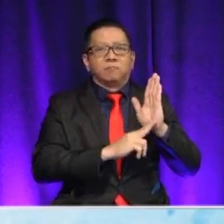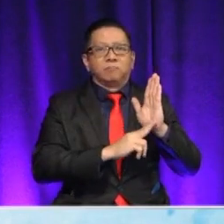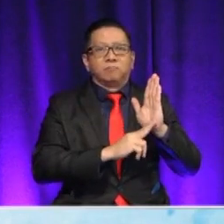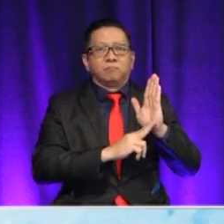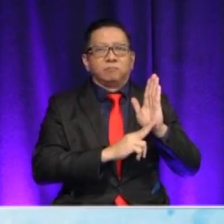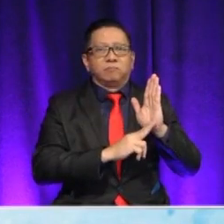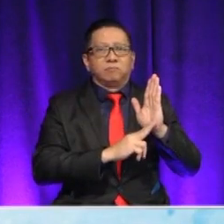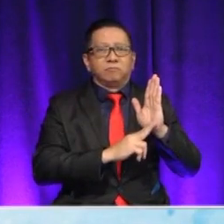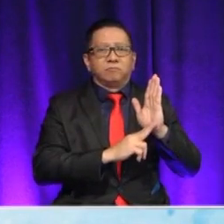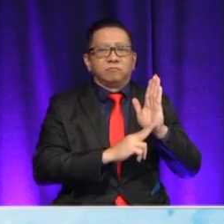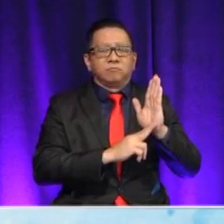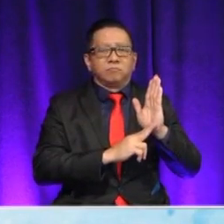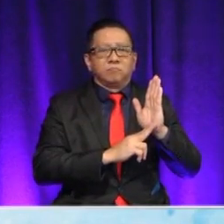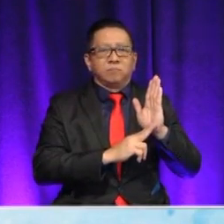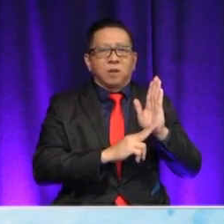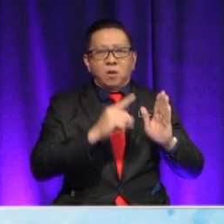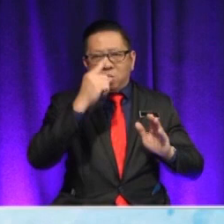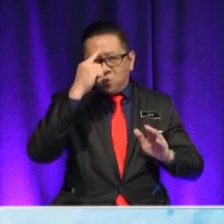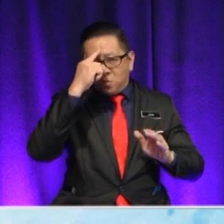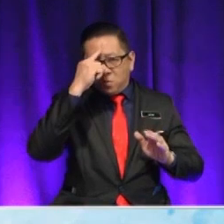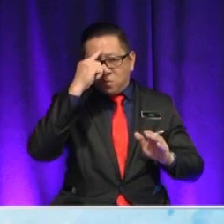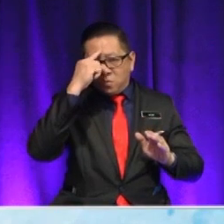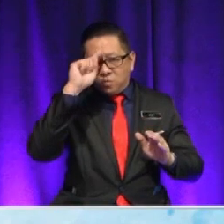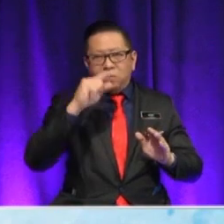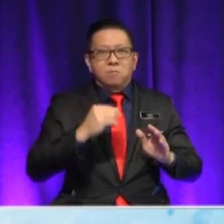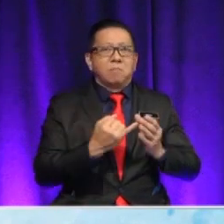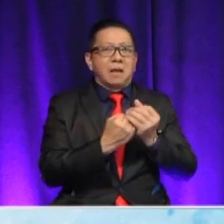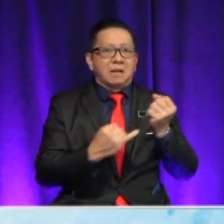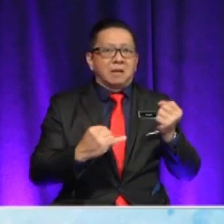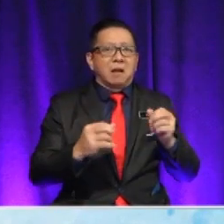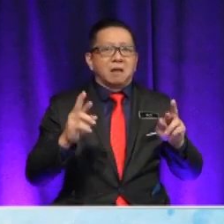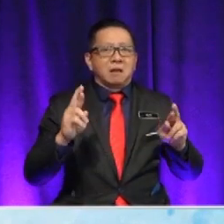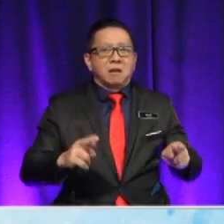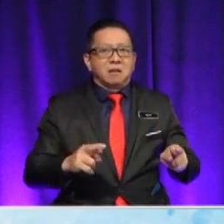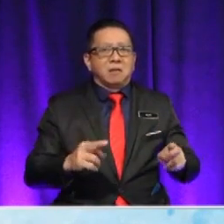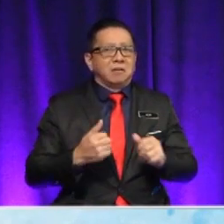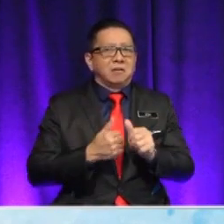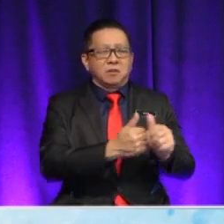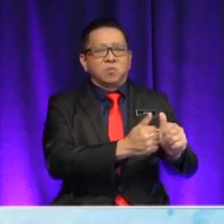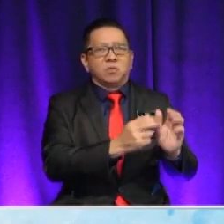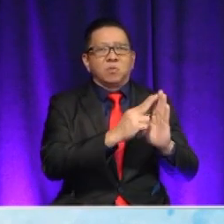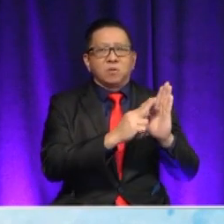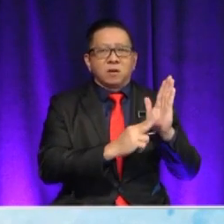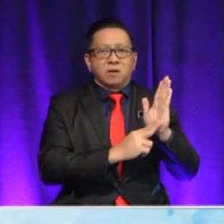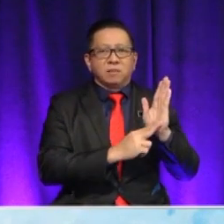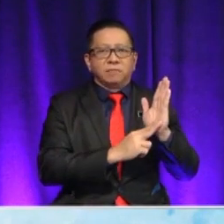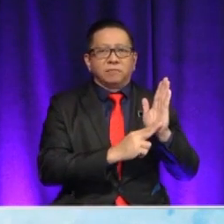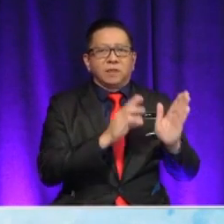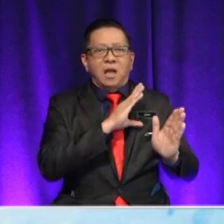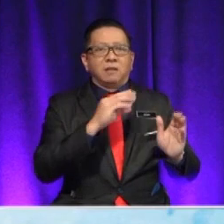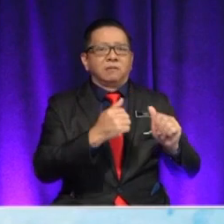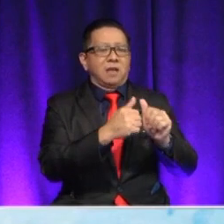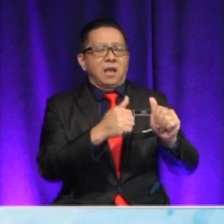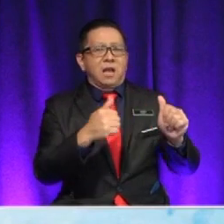dapat mendisiplinkan kita untuk menjadi seorang yang baik. Keadaan ini juga membolehkan perkara-perkara negatif